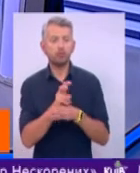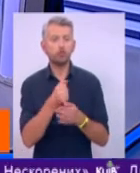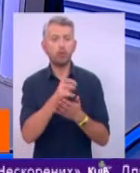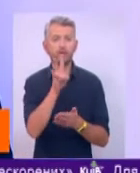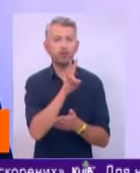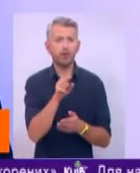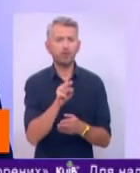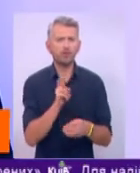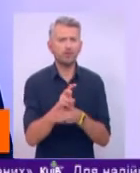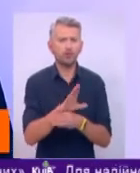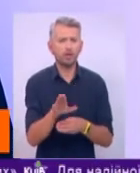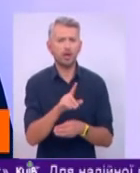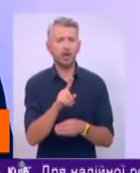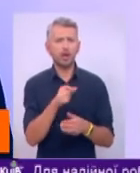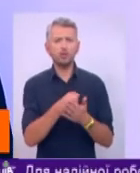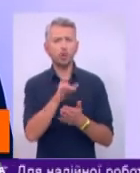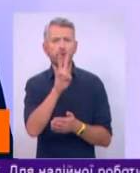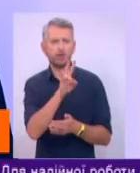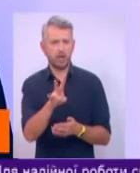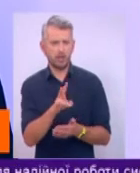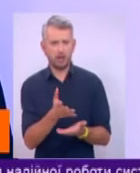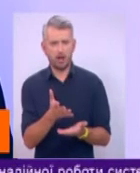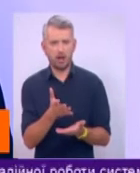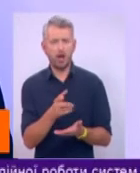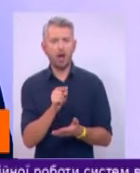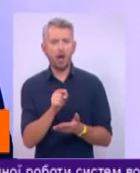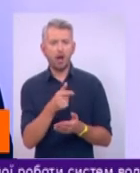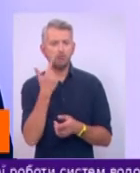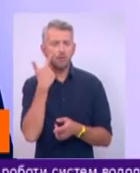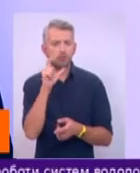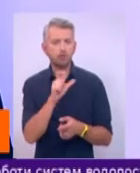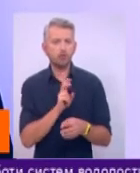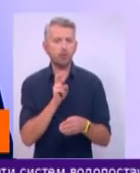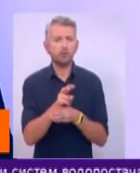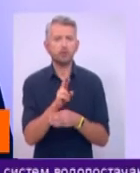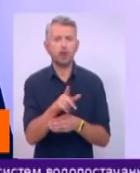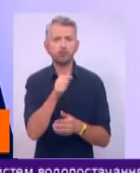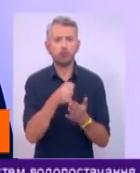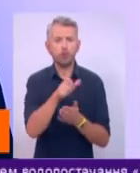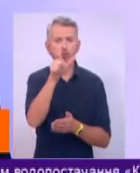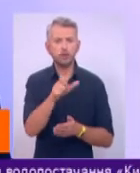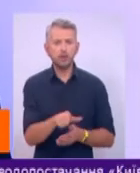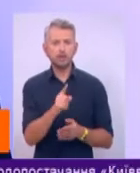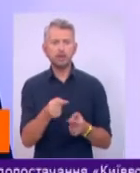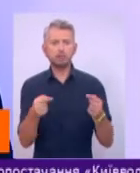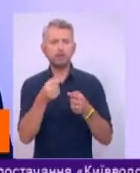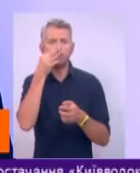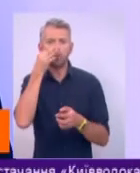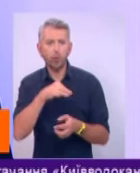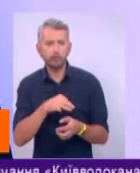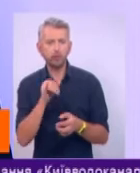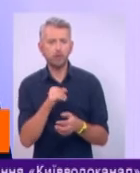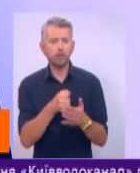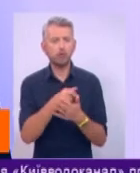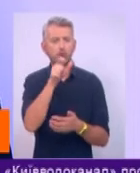не стільки йдуть, як до священника, а вони здебільшого йдуть, як до людини з певним досвідом, і